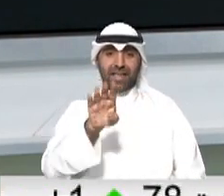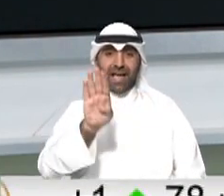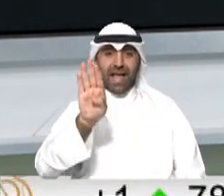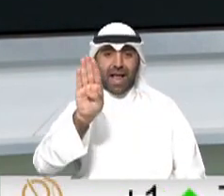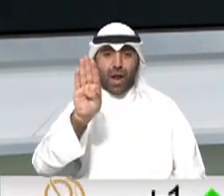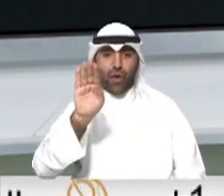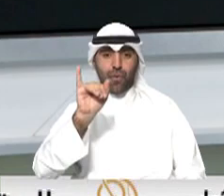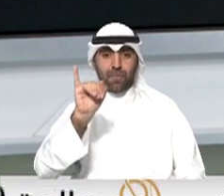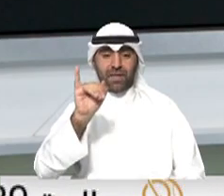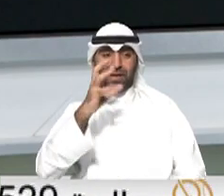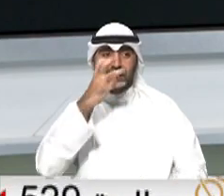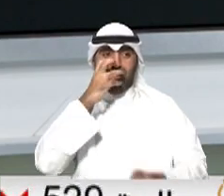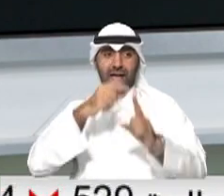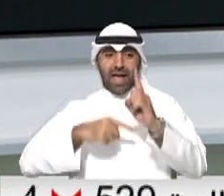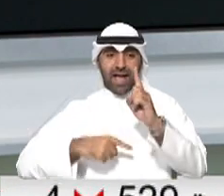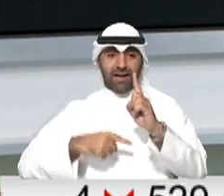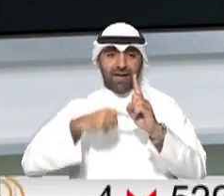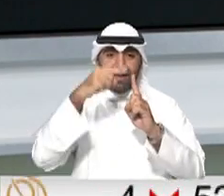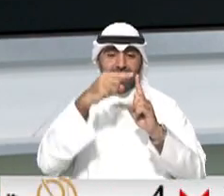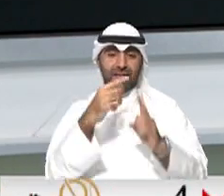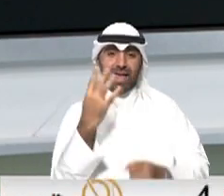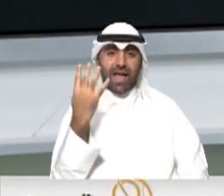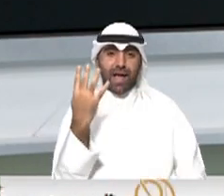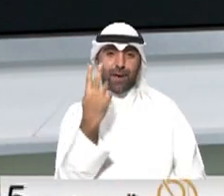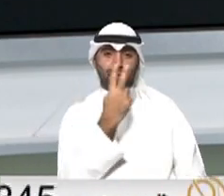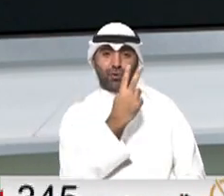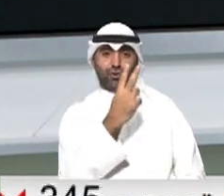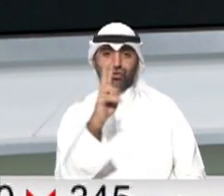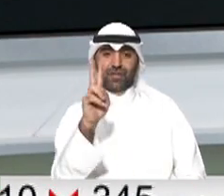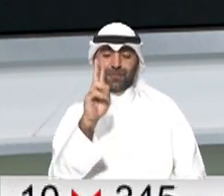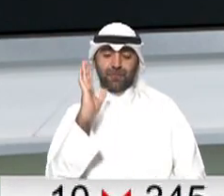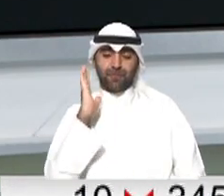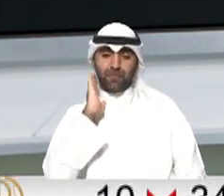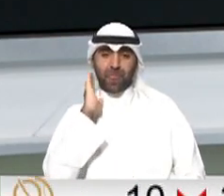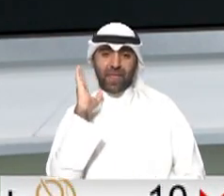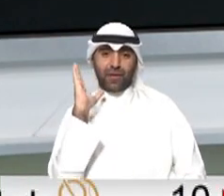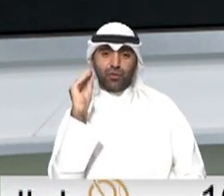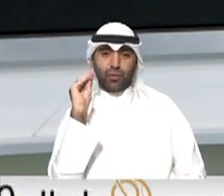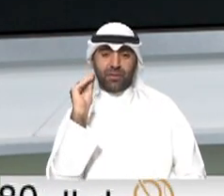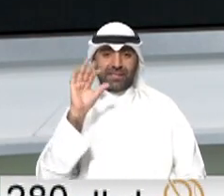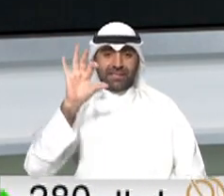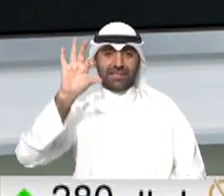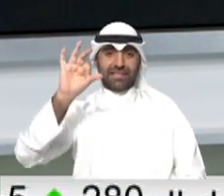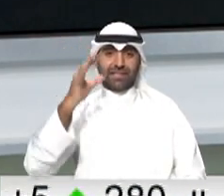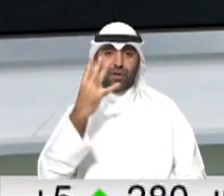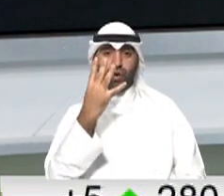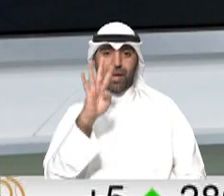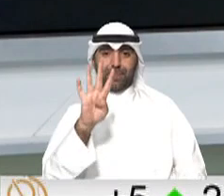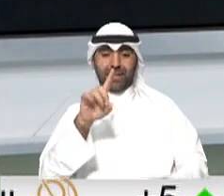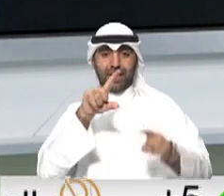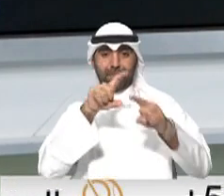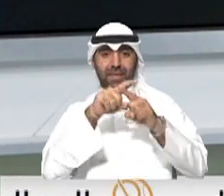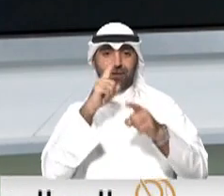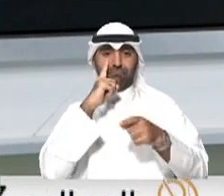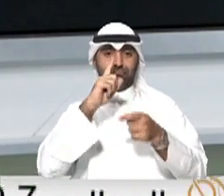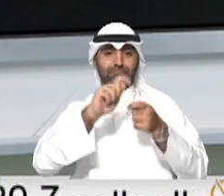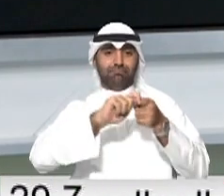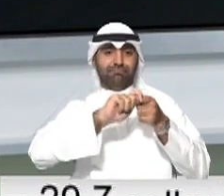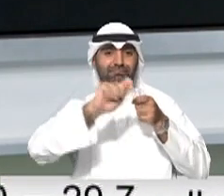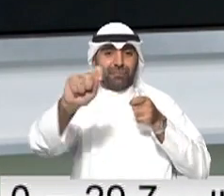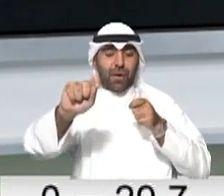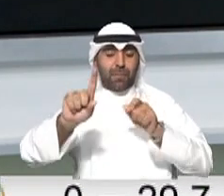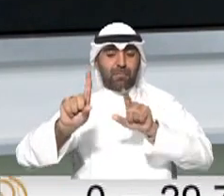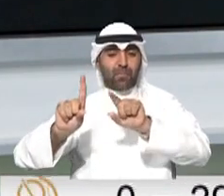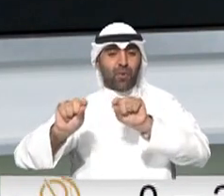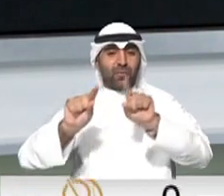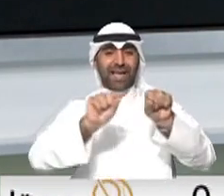النسبية 49%، الرؤية الأفقية جيدة تتجاوز 10 كيلو. الطقس المتوقع في منتصف هذه الليلة أعزائي المشاهدين،